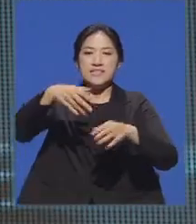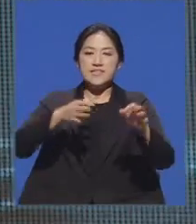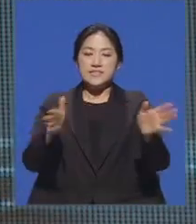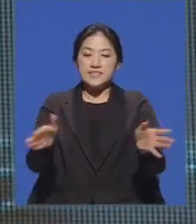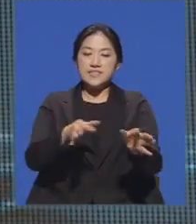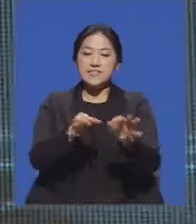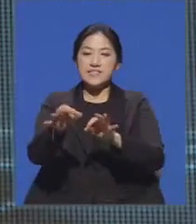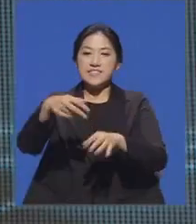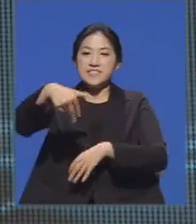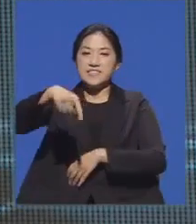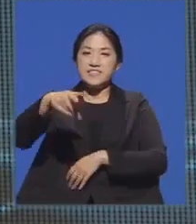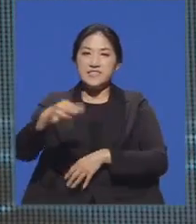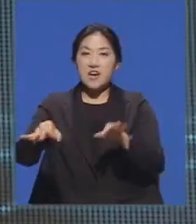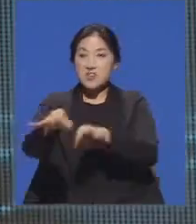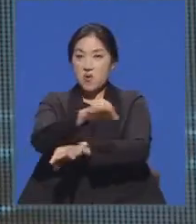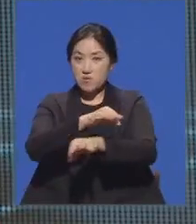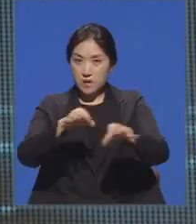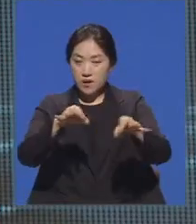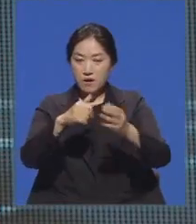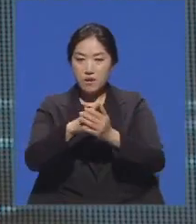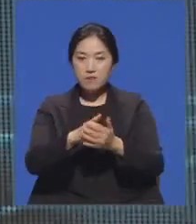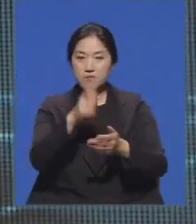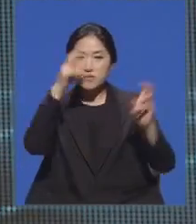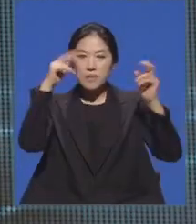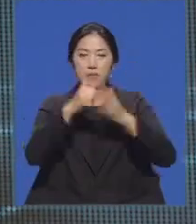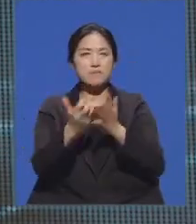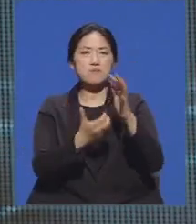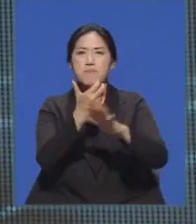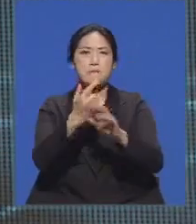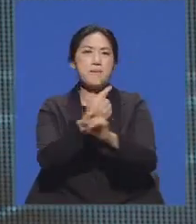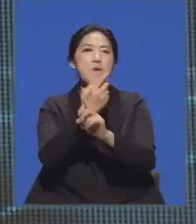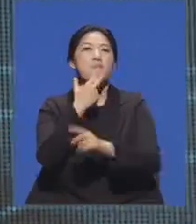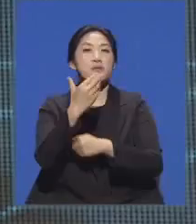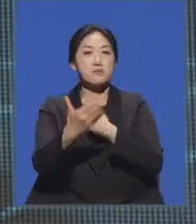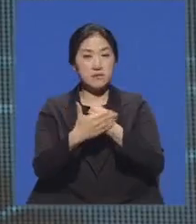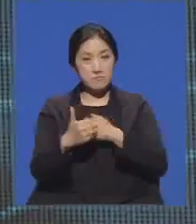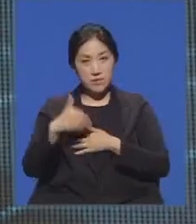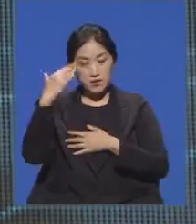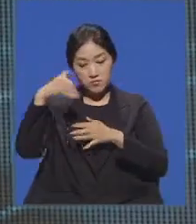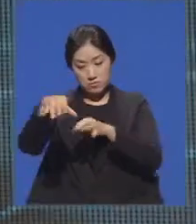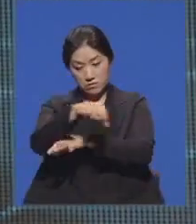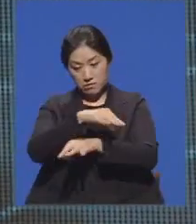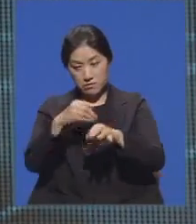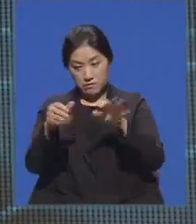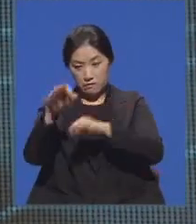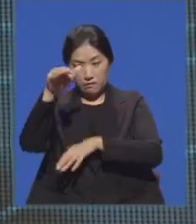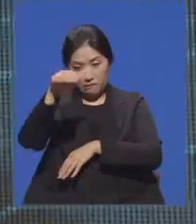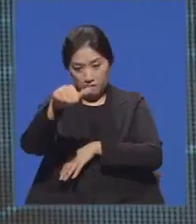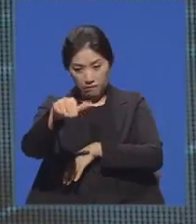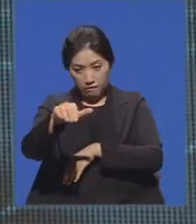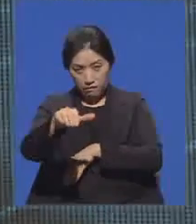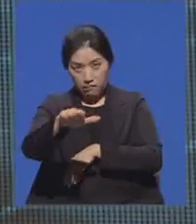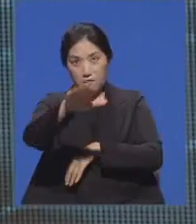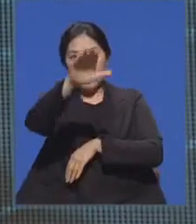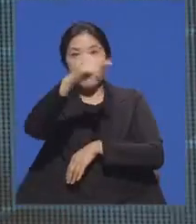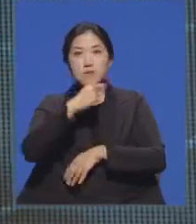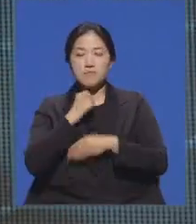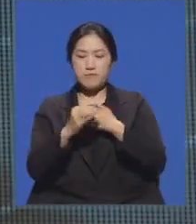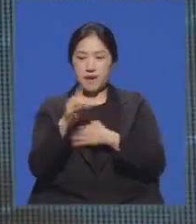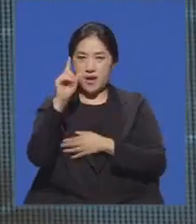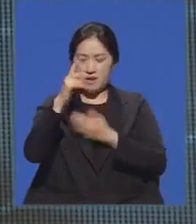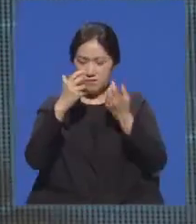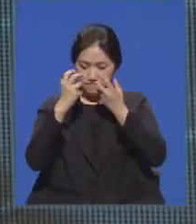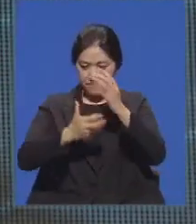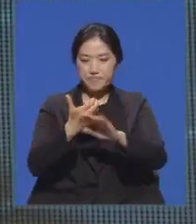재벌 대기업들이 혁신을 못했기 때문입니다. 우리 경제가 앞으로 저성장에서 벗어나려면 한 가지